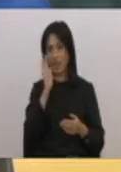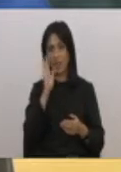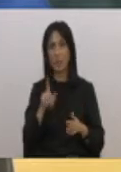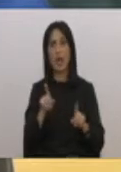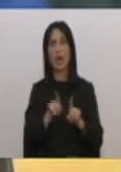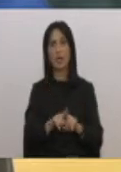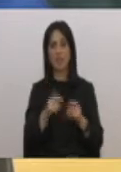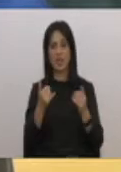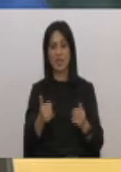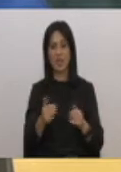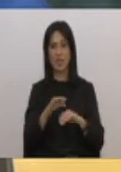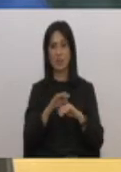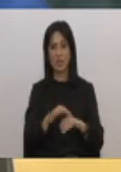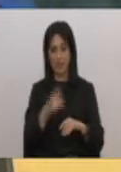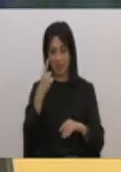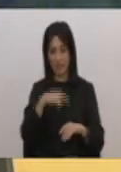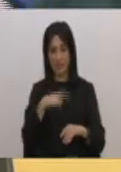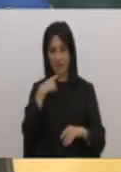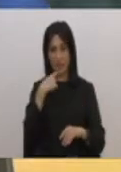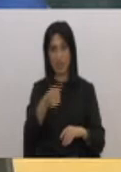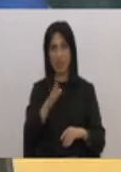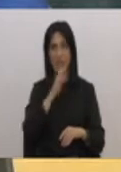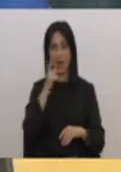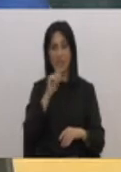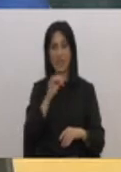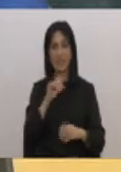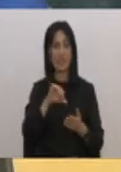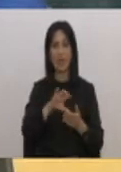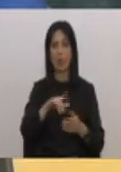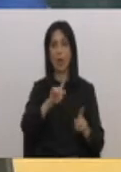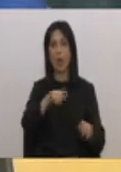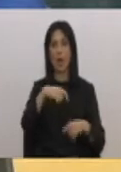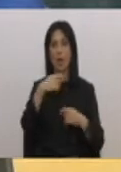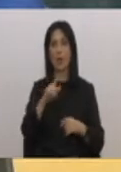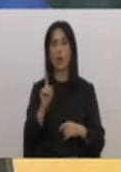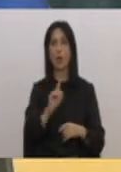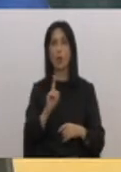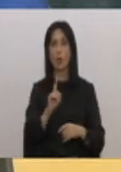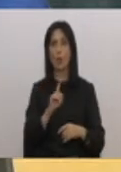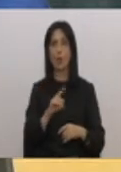ასევე დღეს მიწევს, რომ გითხრათ, ქალბატონი თინა არესწრება, მაგრამ გადასცემენ, რომ